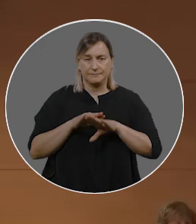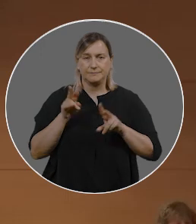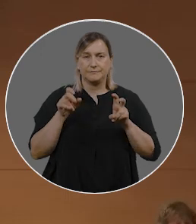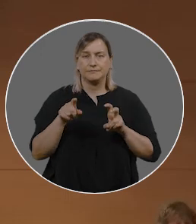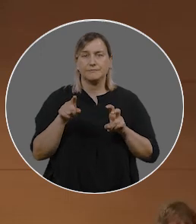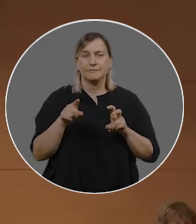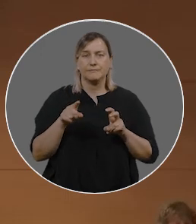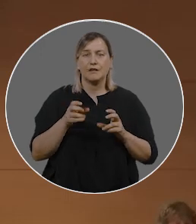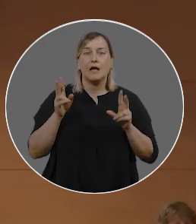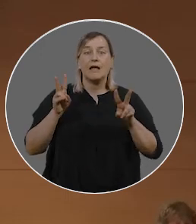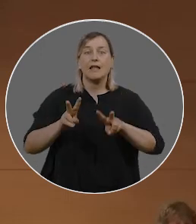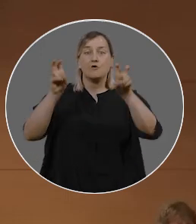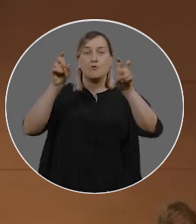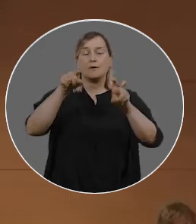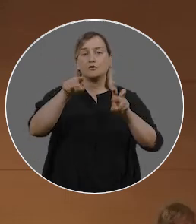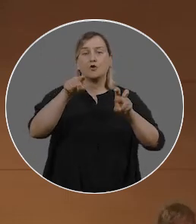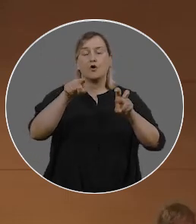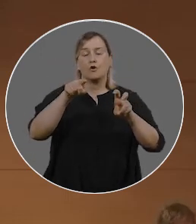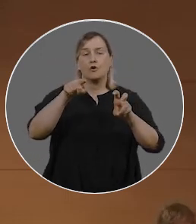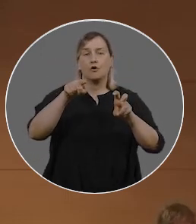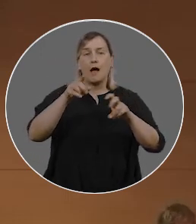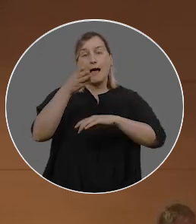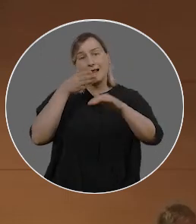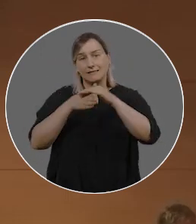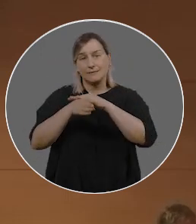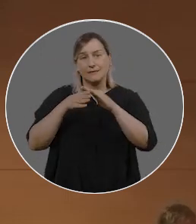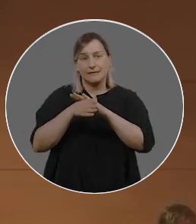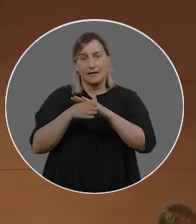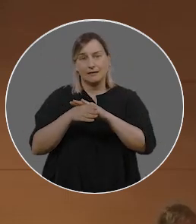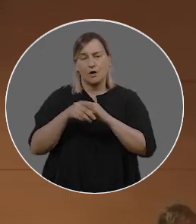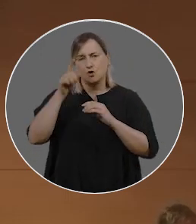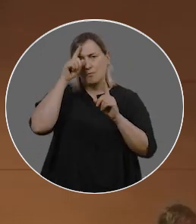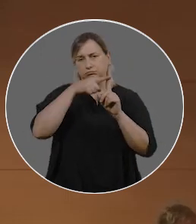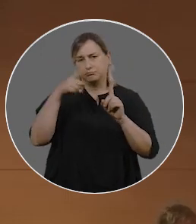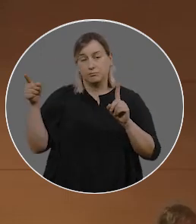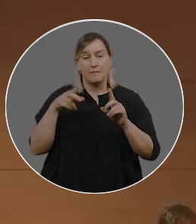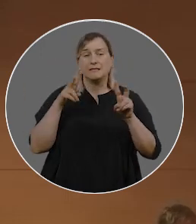acabo, que es diu innovació en